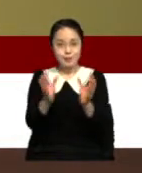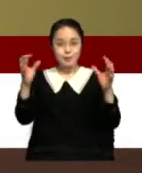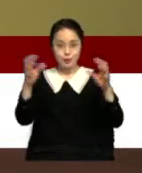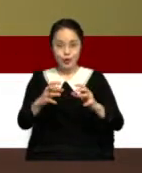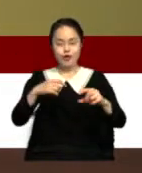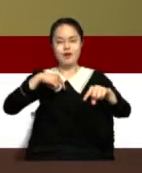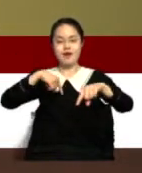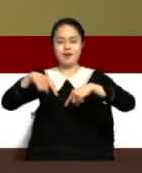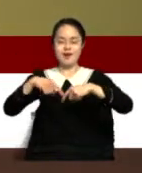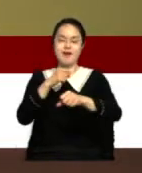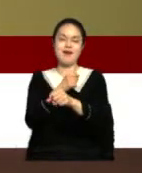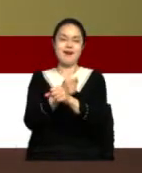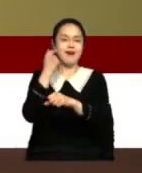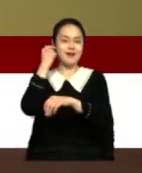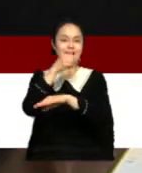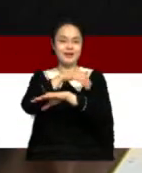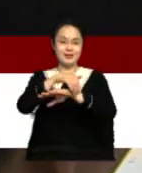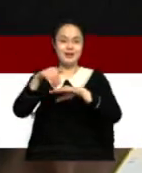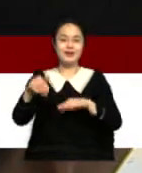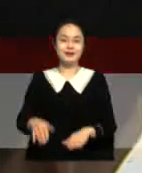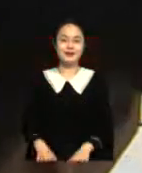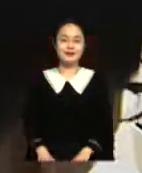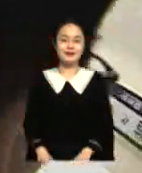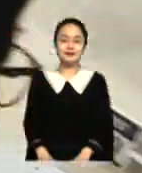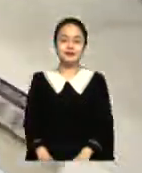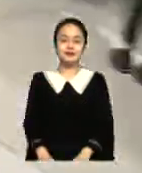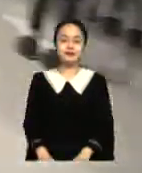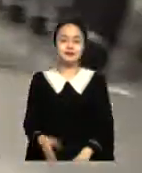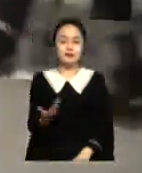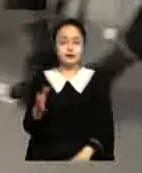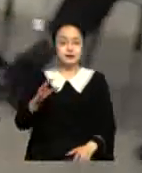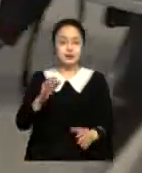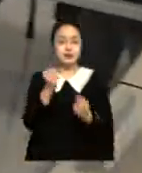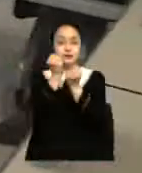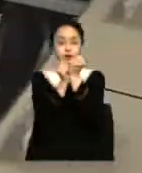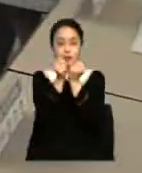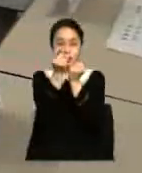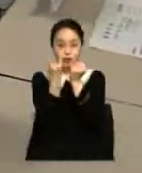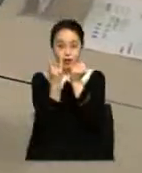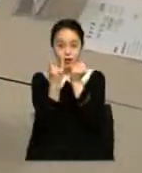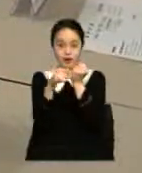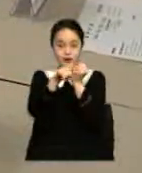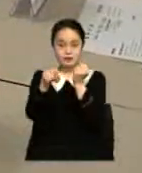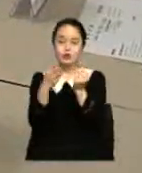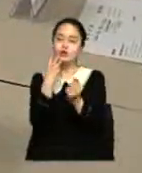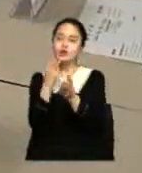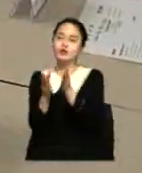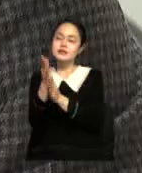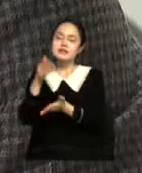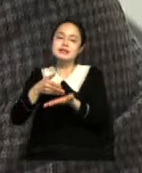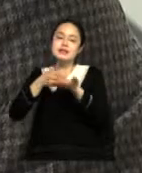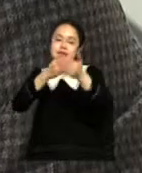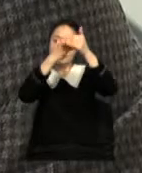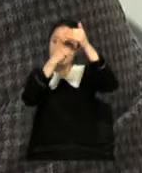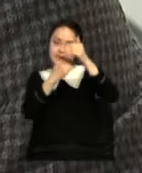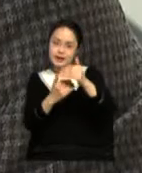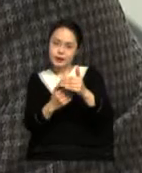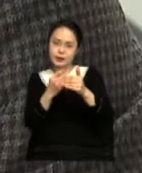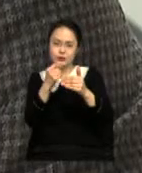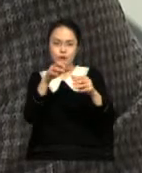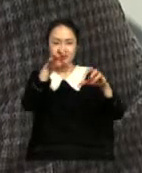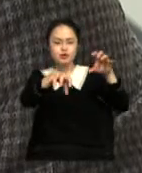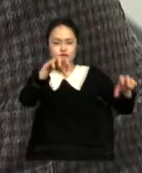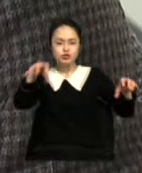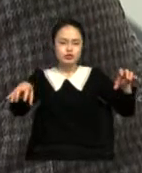표준 조례안은 구성이 되어 있습니다. 하지만 설명회에서 서울시가 제시한 내용 중 일부가 동네마다 다른